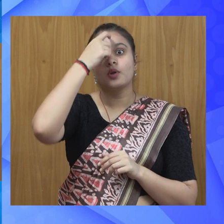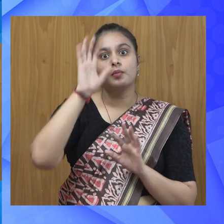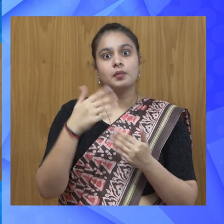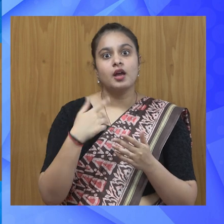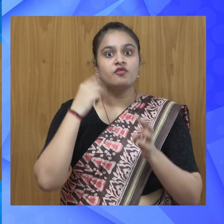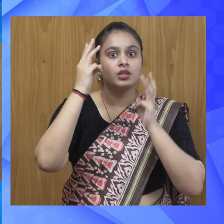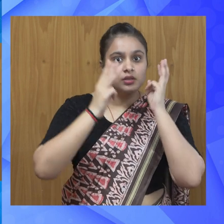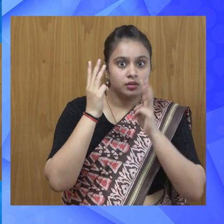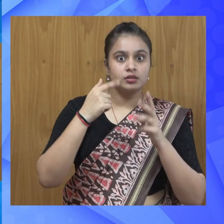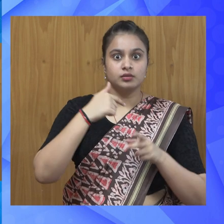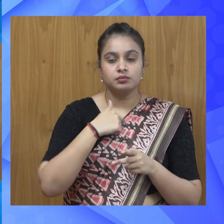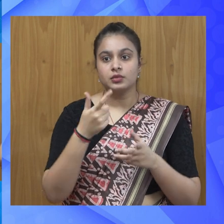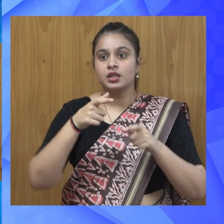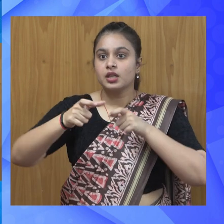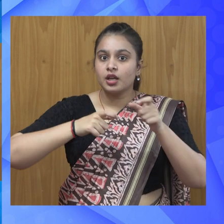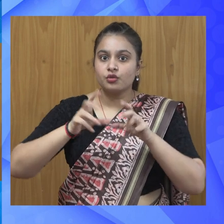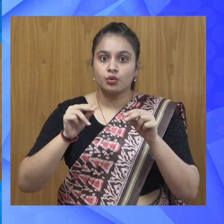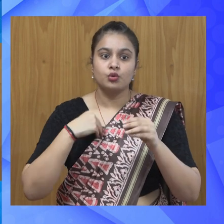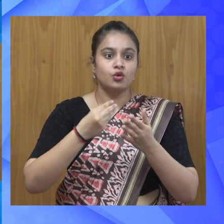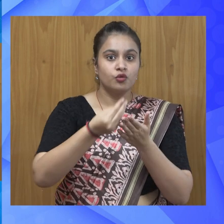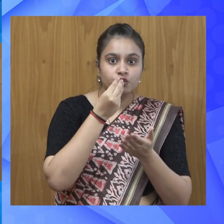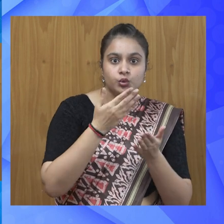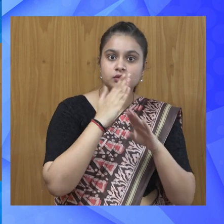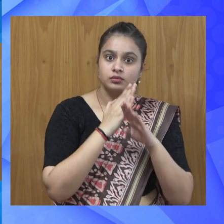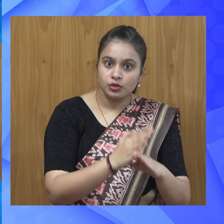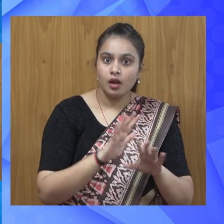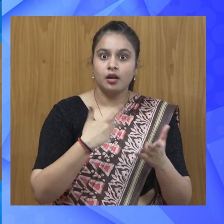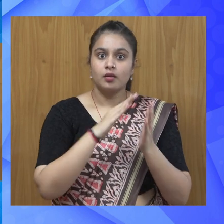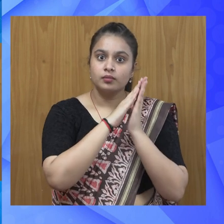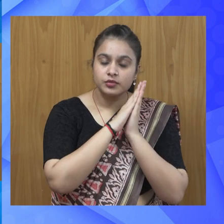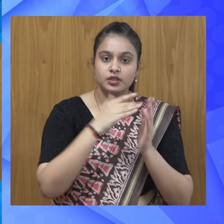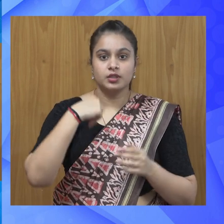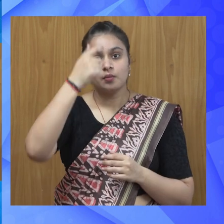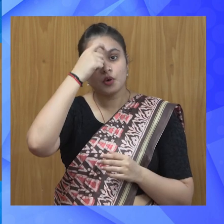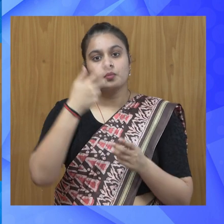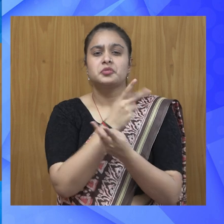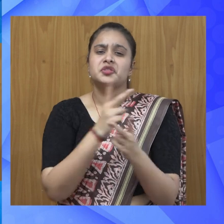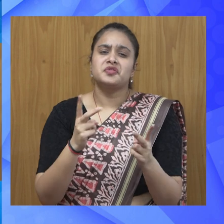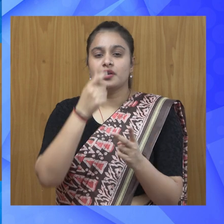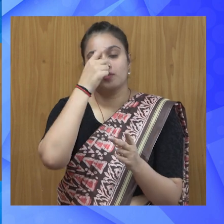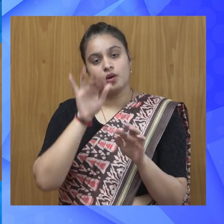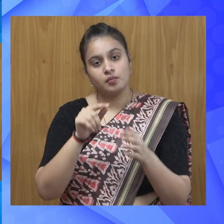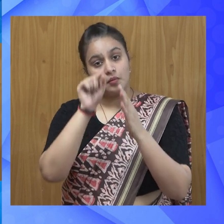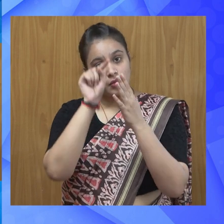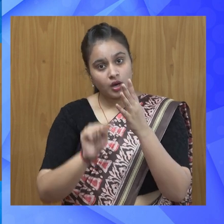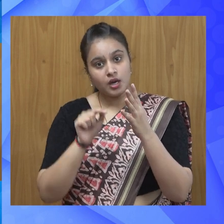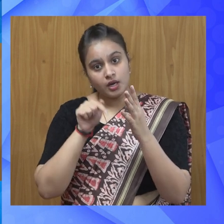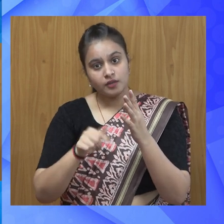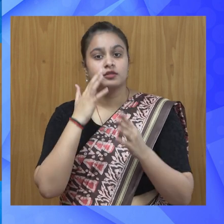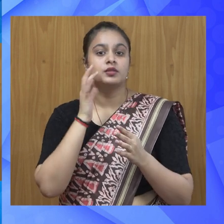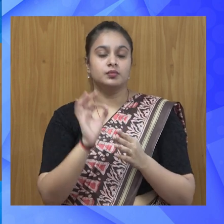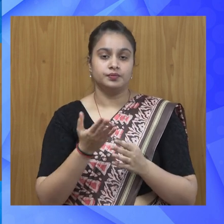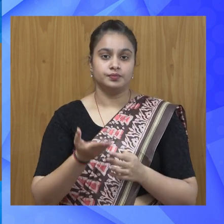है, हमें कंट्रोल हमारा खो जाता है, हम खाना बंद कर देते हैं, नींद हमारी प्रॉब्लम। तो ये आज के दौर में बहुत इंपॉर्टेंट चीज है